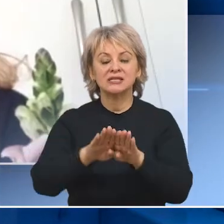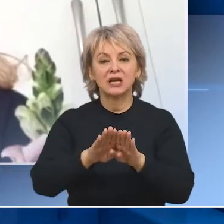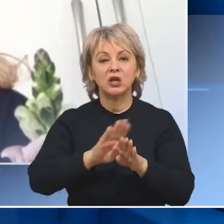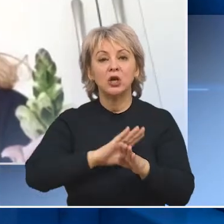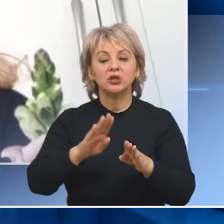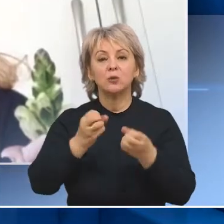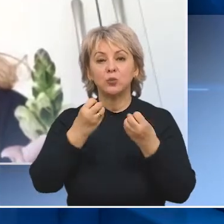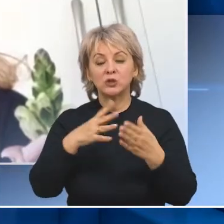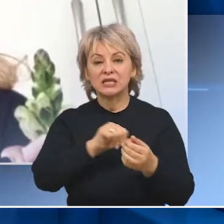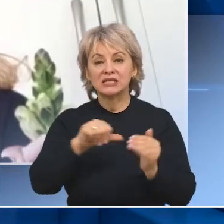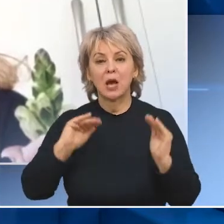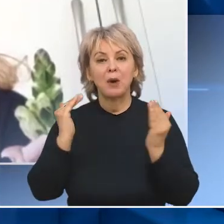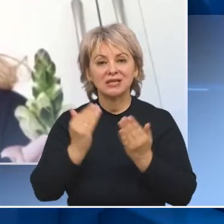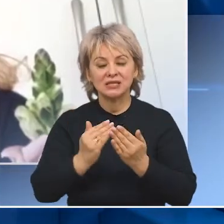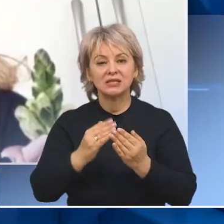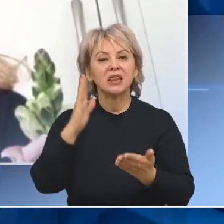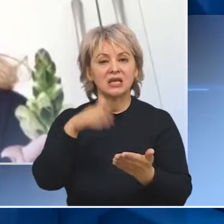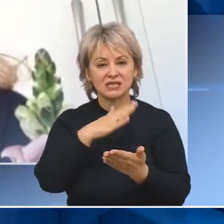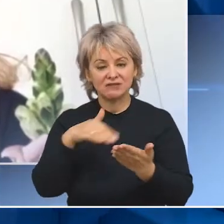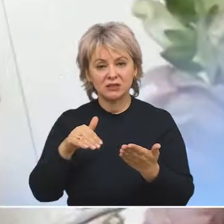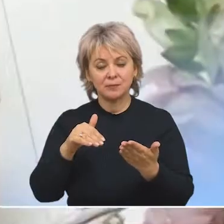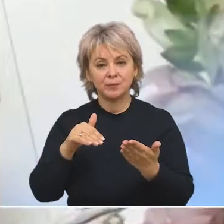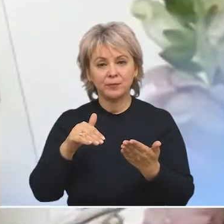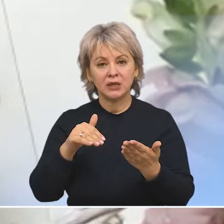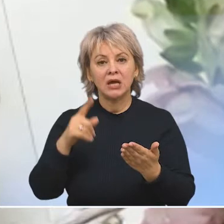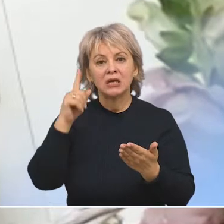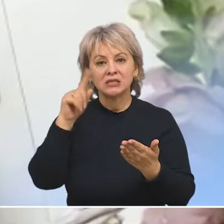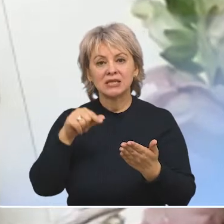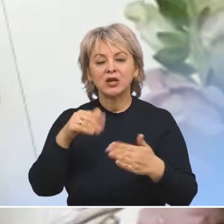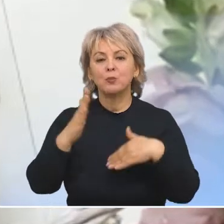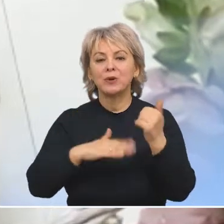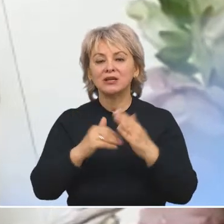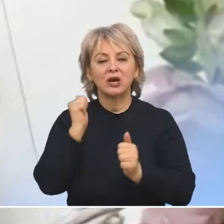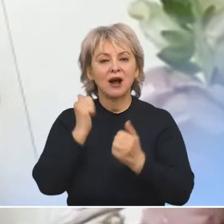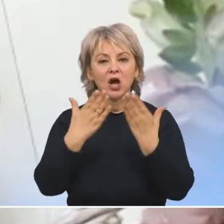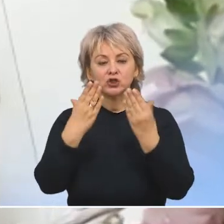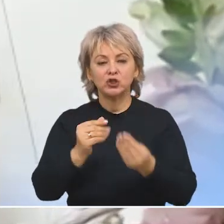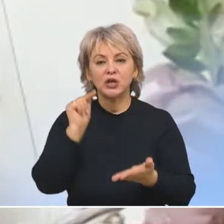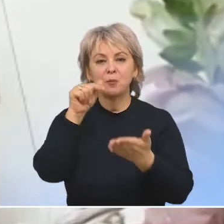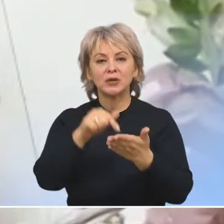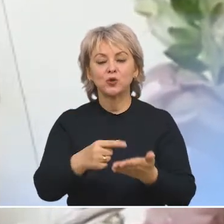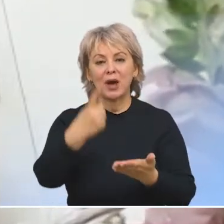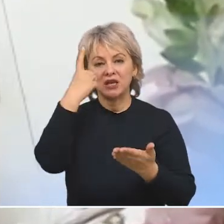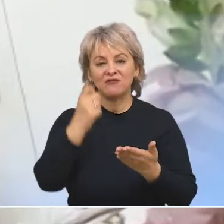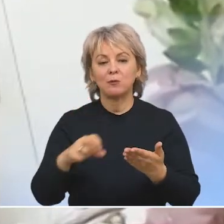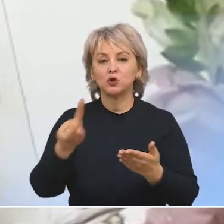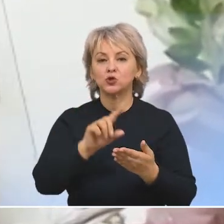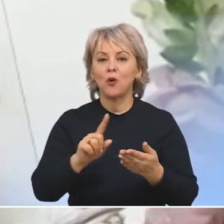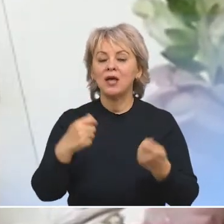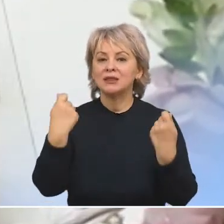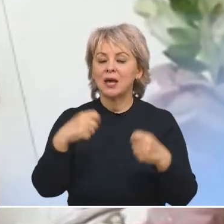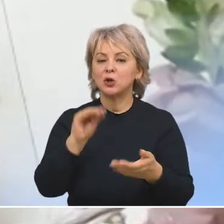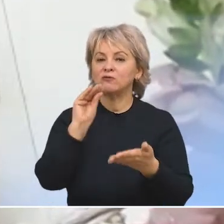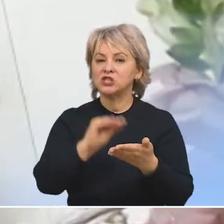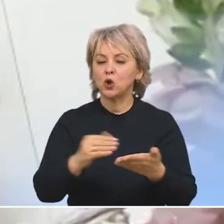закрыться не вот просто на период самоизоляции, а насовсем? Вы знаете, практически каждый день поступает информация о том, что на